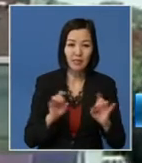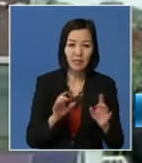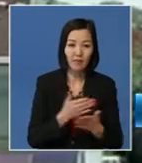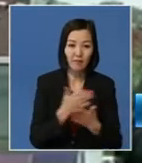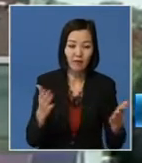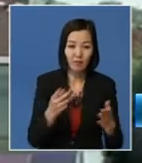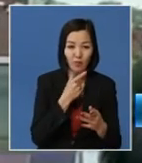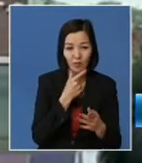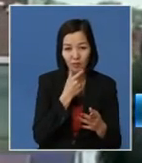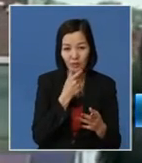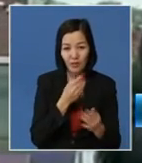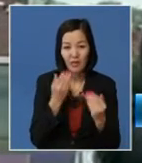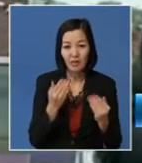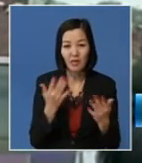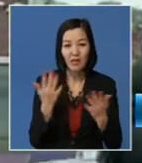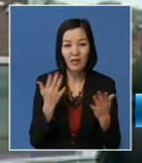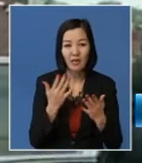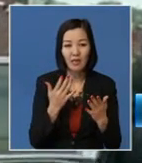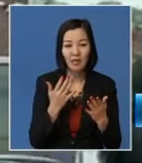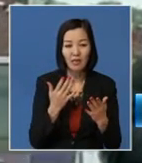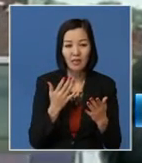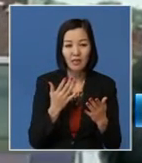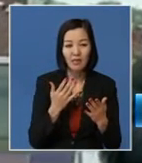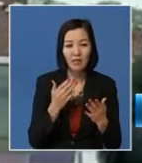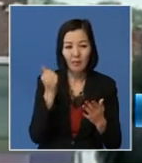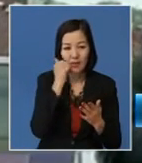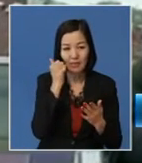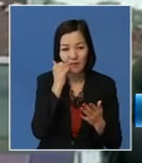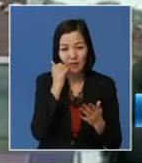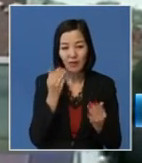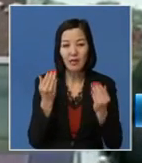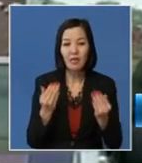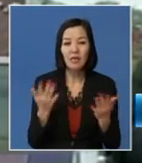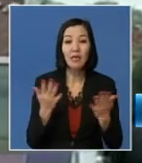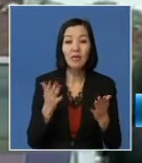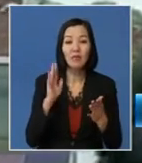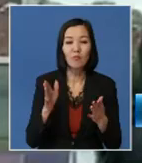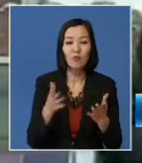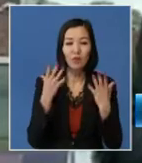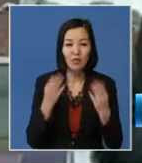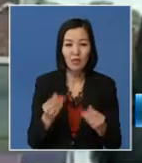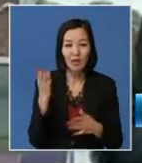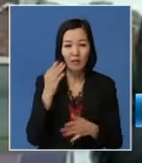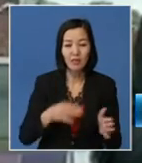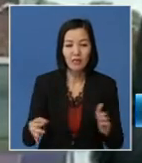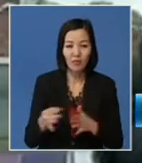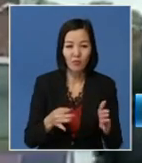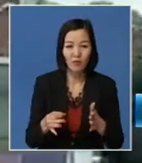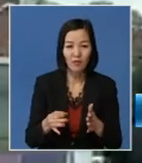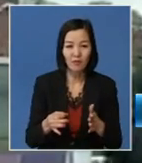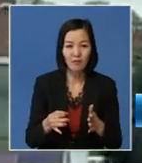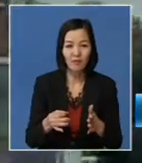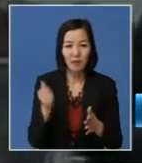уважаемые телезрители, какая она сегодня столица, какая она сегодня престоличная область и какими будут дни Алматинской области